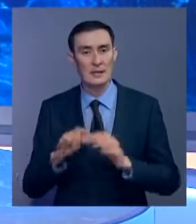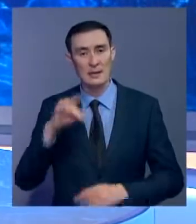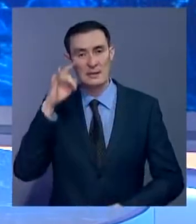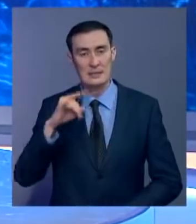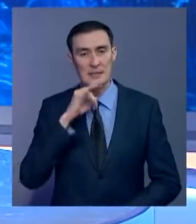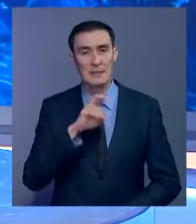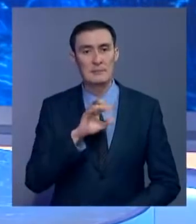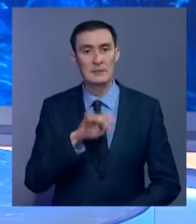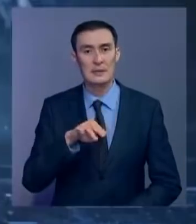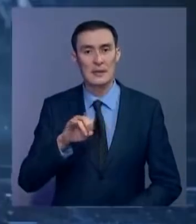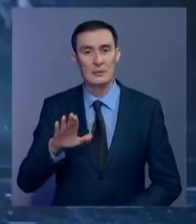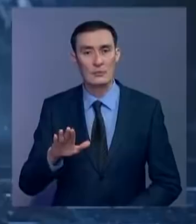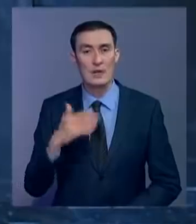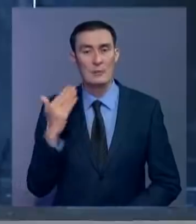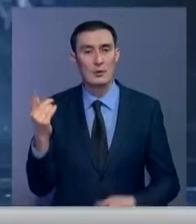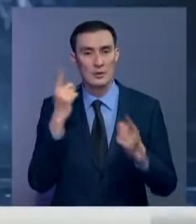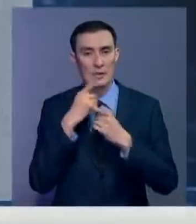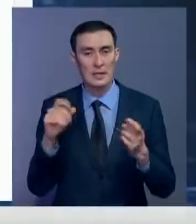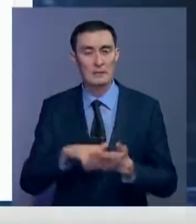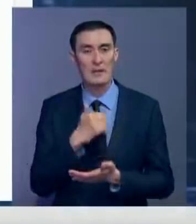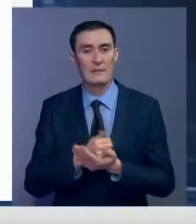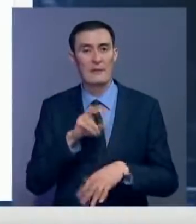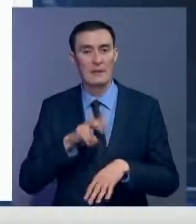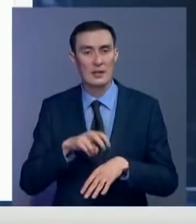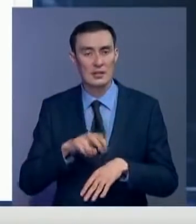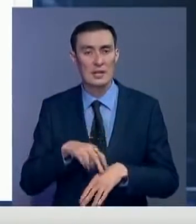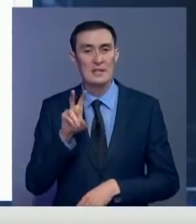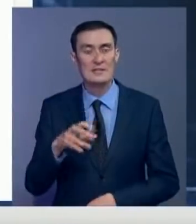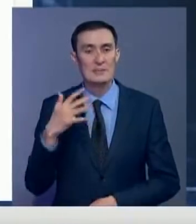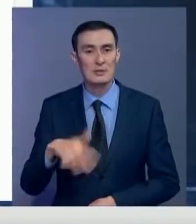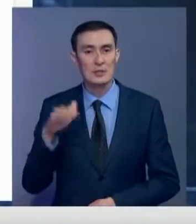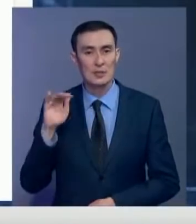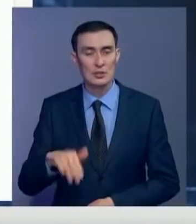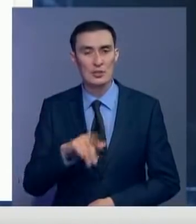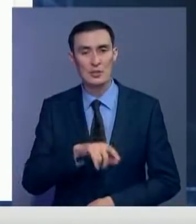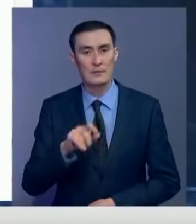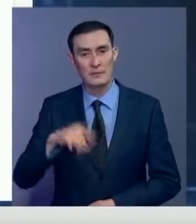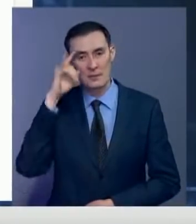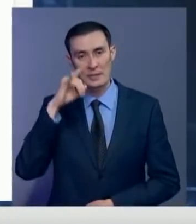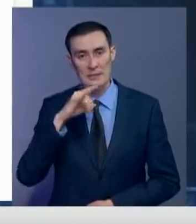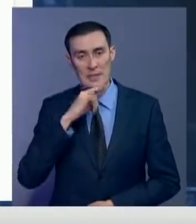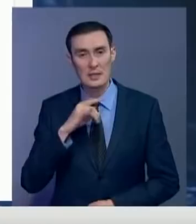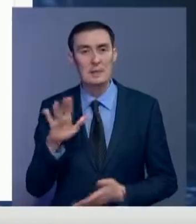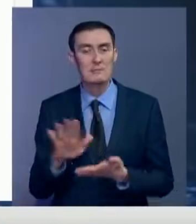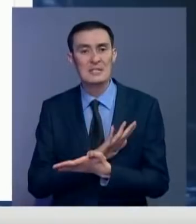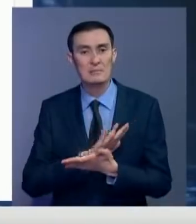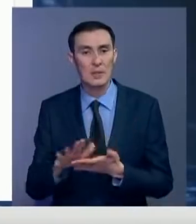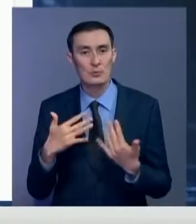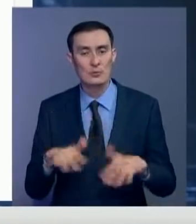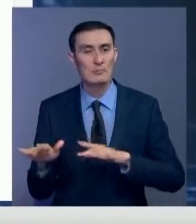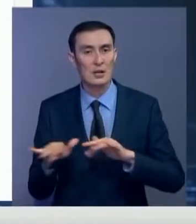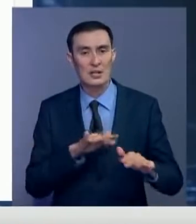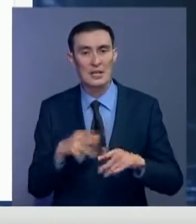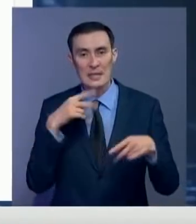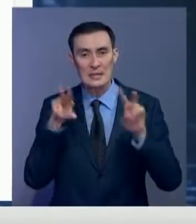республики Елжан Биртанов. По данным главного врача страны, 250 тысяч человек в Казахстане уже бесплатно